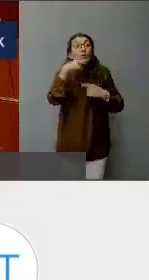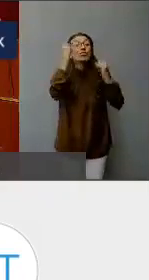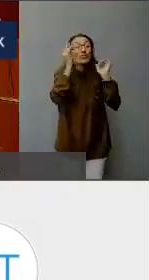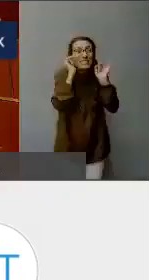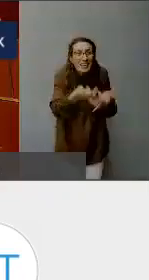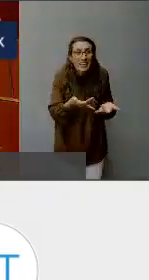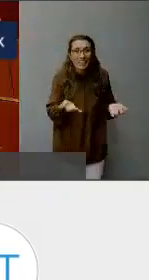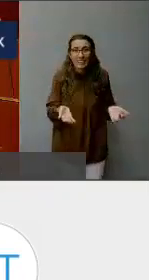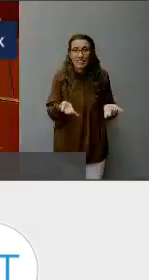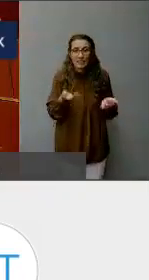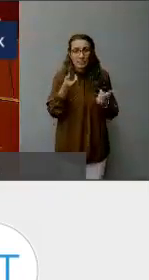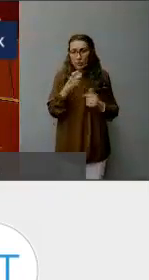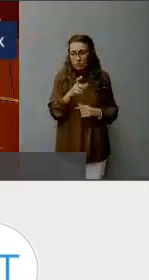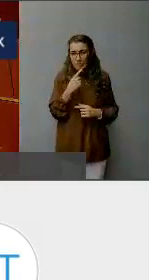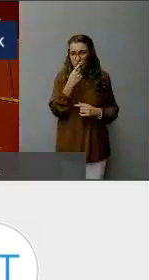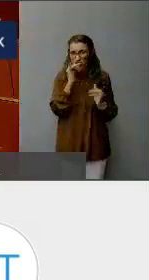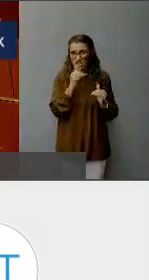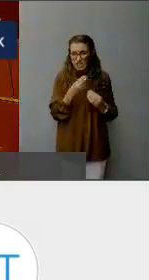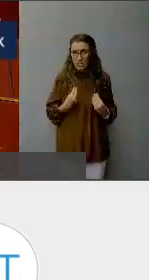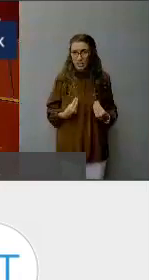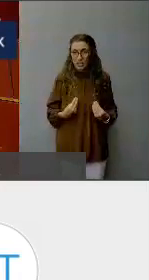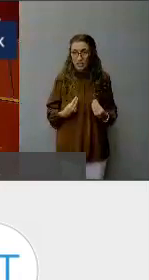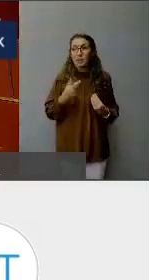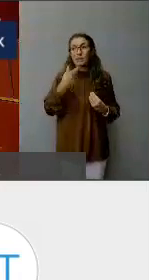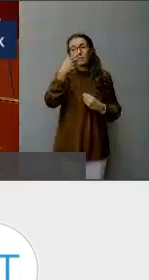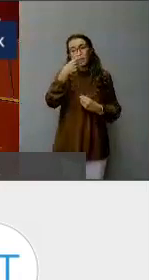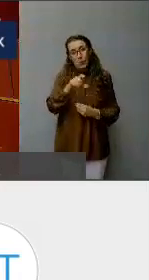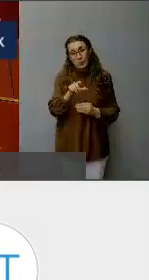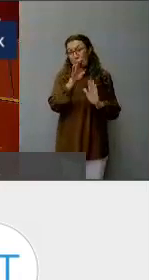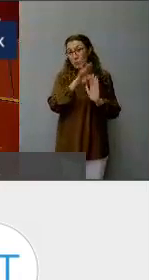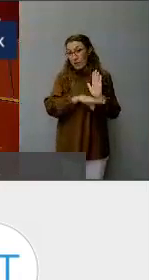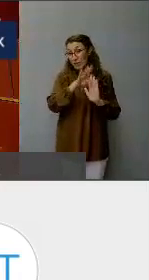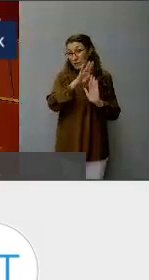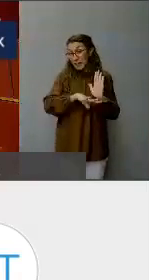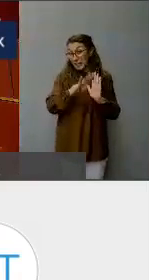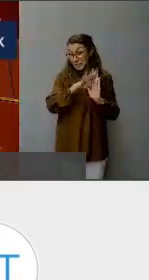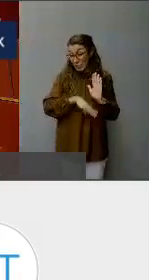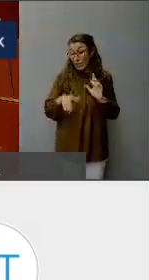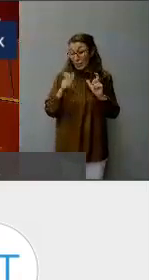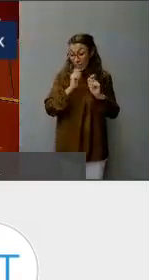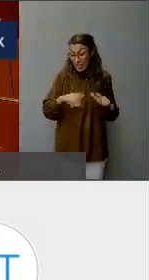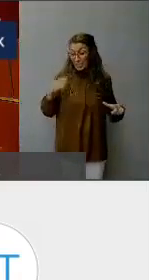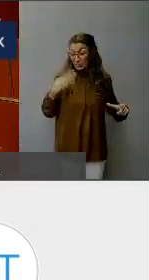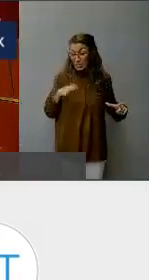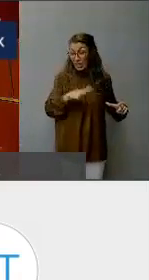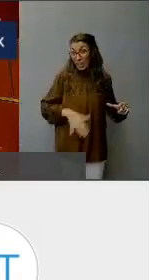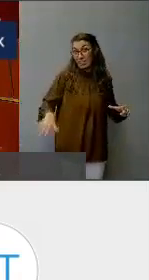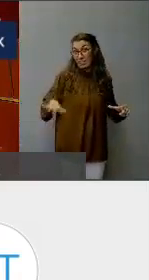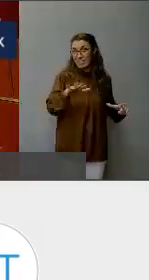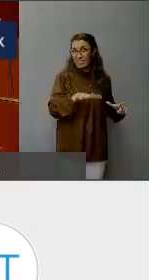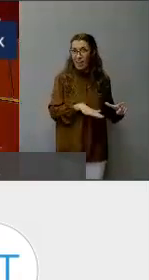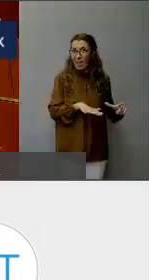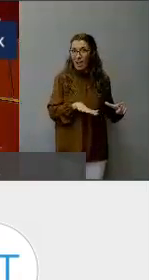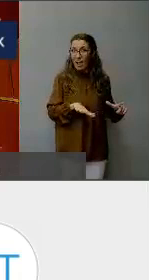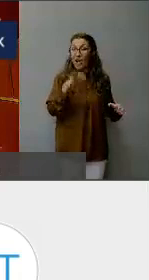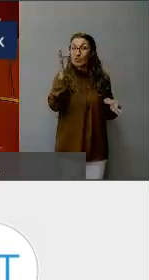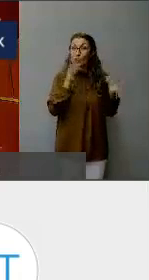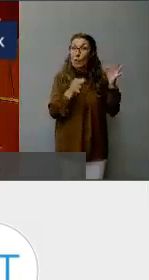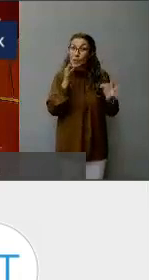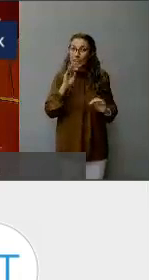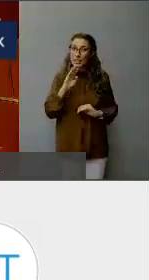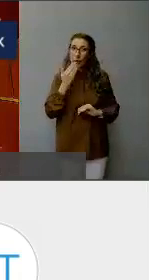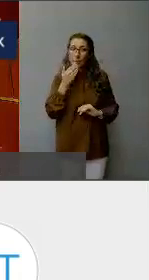perché come lei dice di sì come dici di sì perché la pianificazione in questa città prescinde da ogni giudizio di merito la la